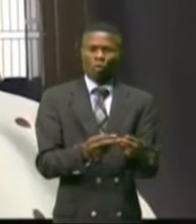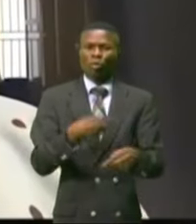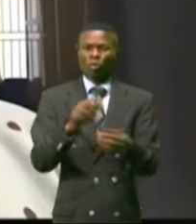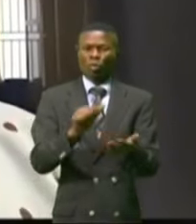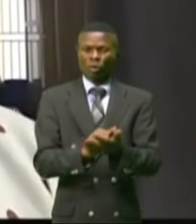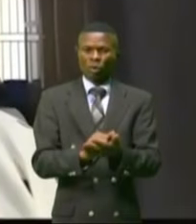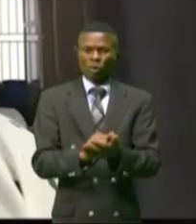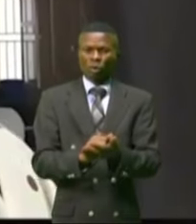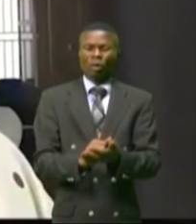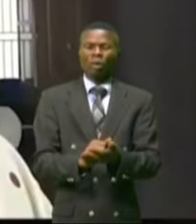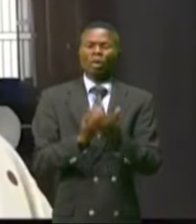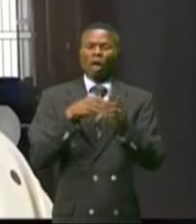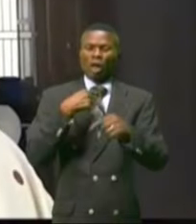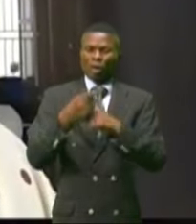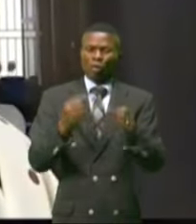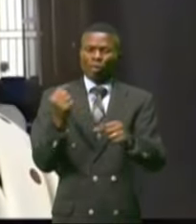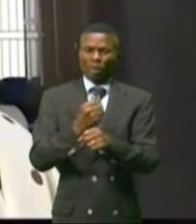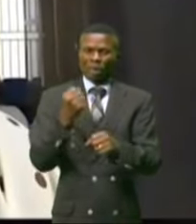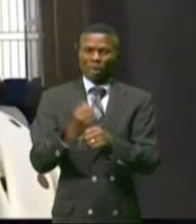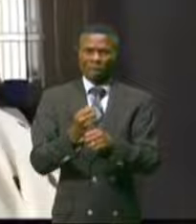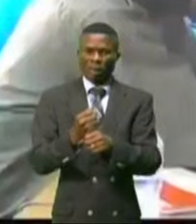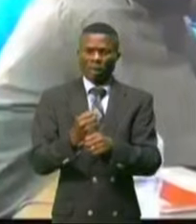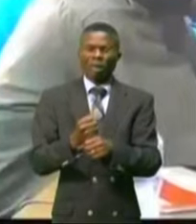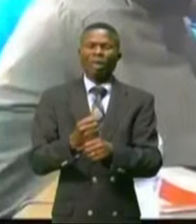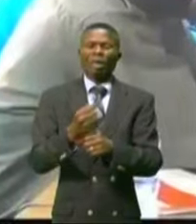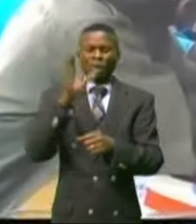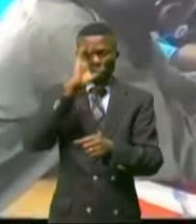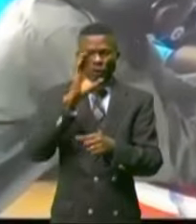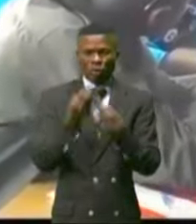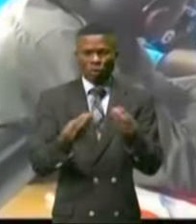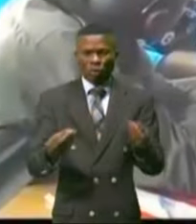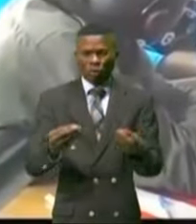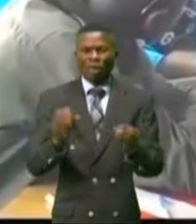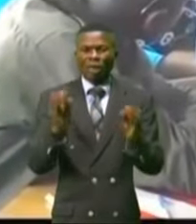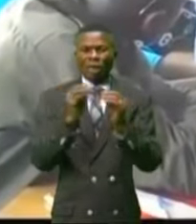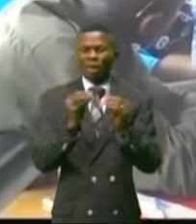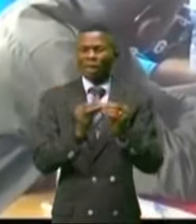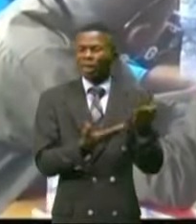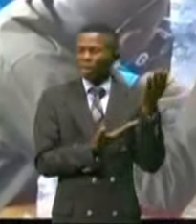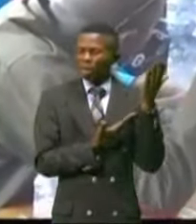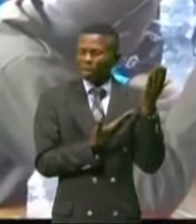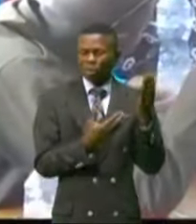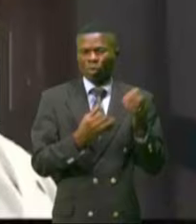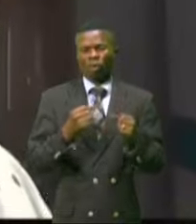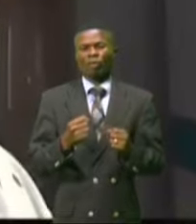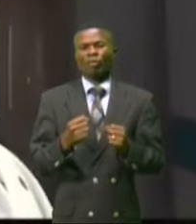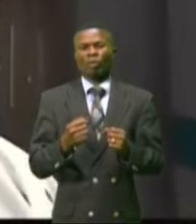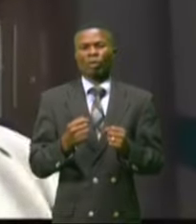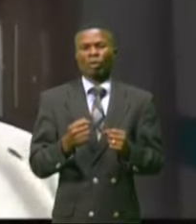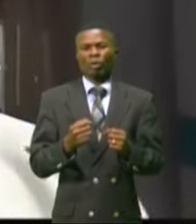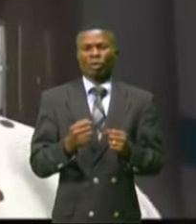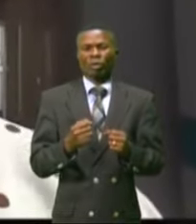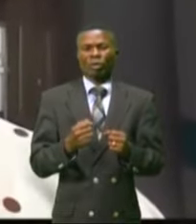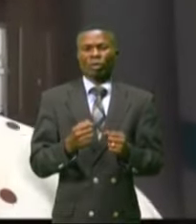nous relever tous les défis et c'était une rencontre très très fructueuse. Il n'y avait pas que les médecins,